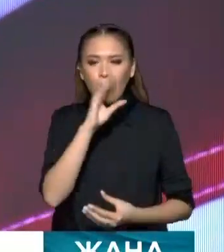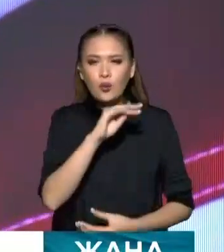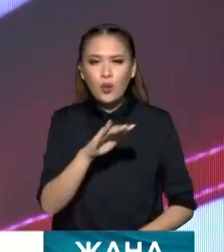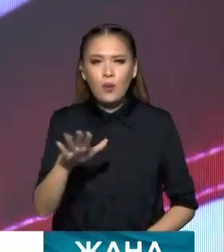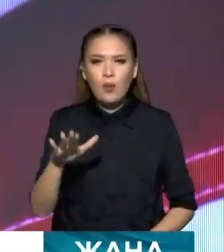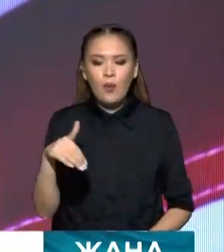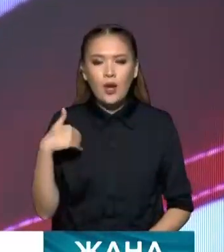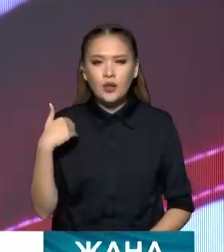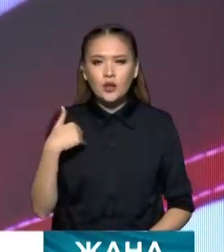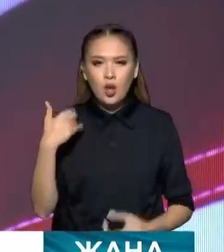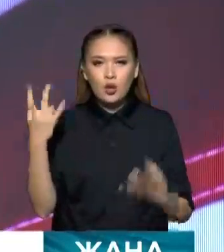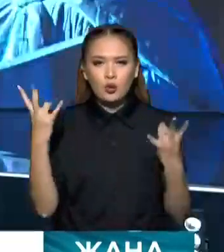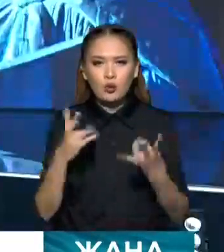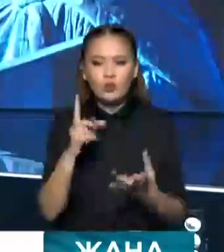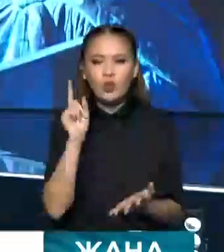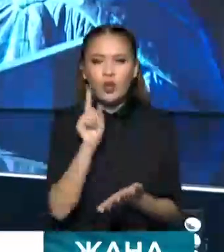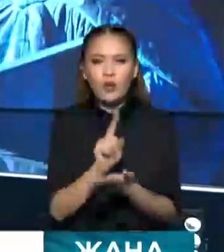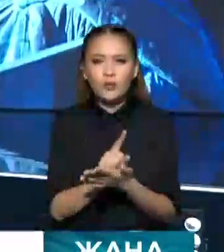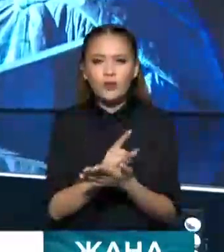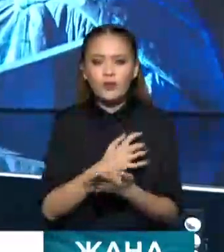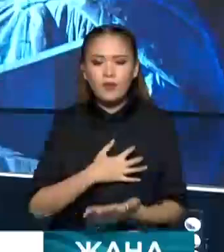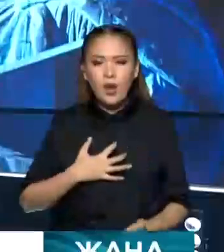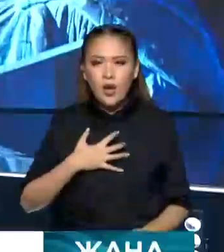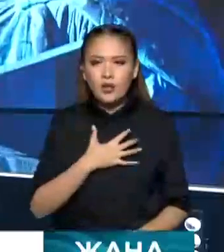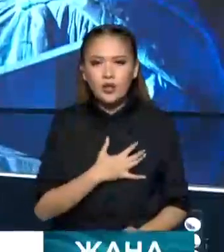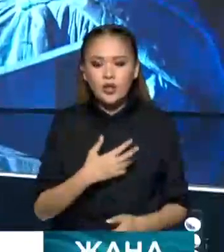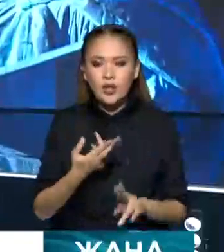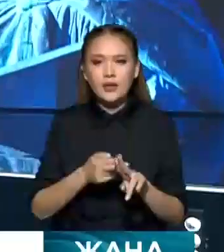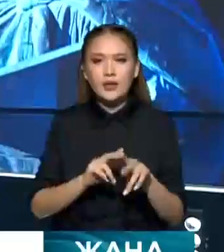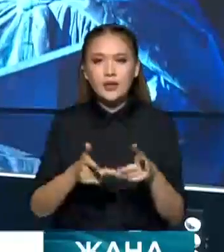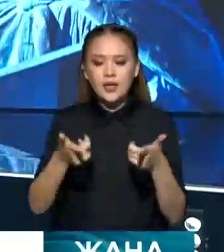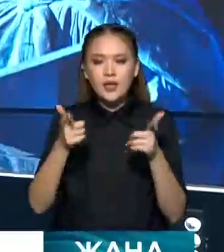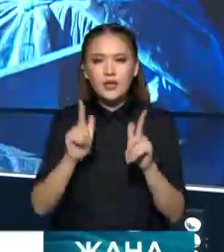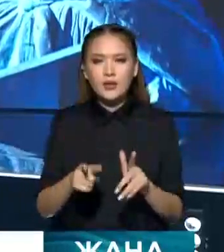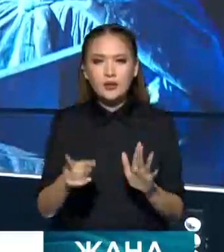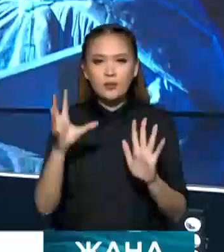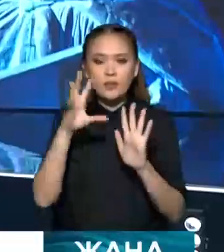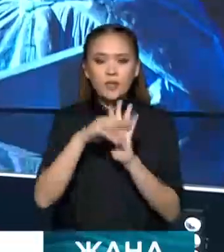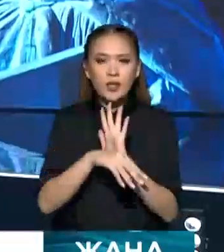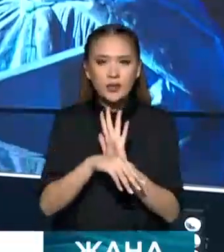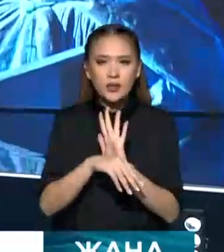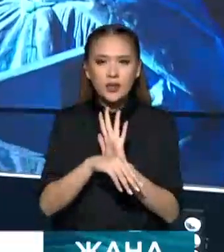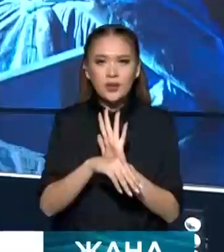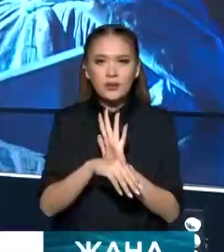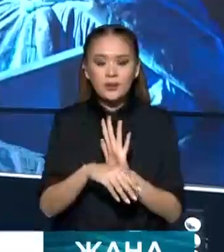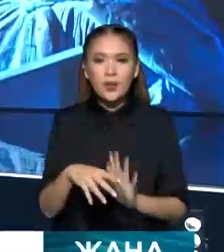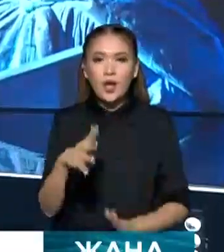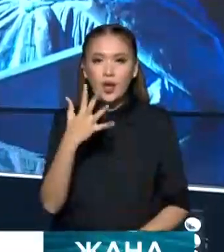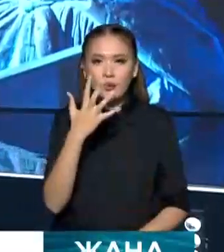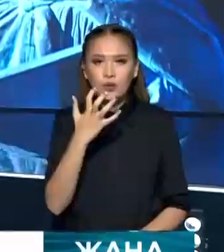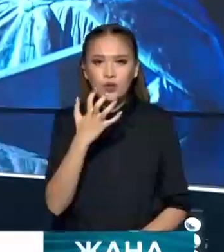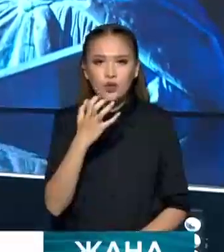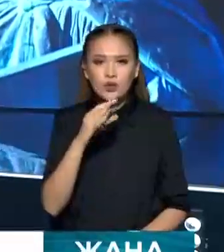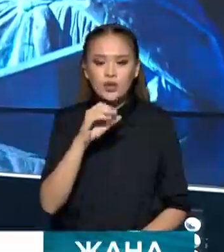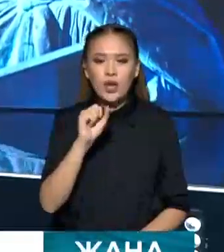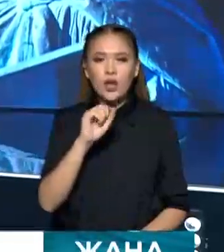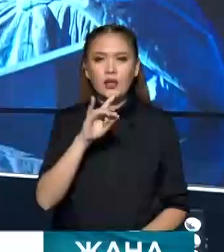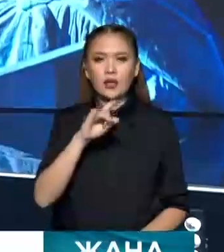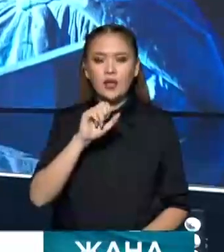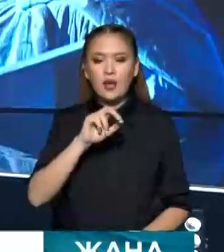paydalanu öte maŋızdı bolup tur. Tağı da bir bolgan kelisimderdin birinde endi 500 startup mekemesimen